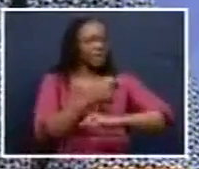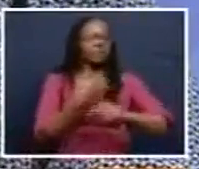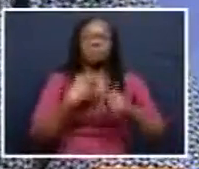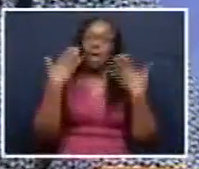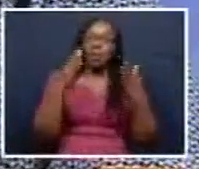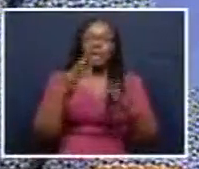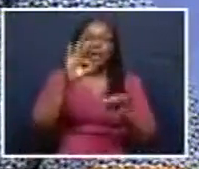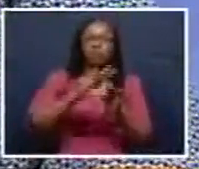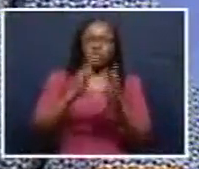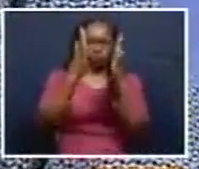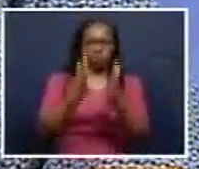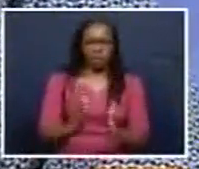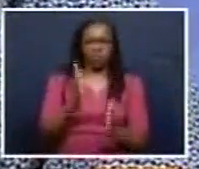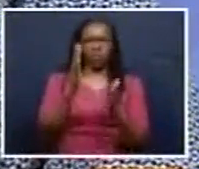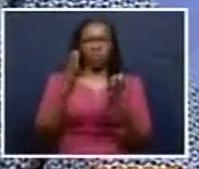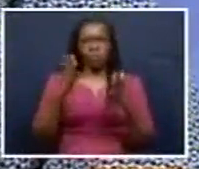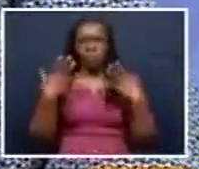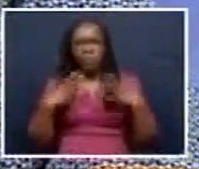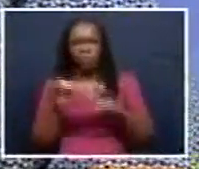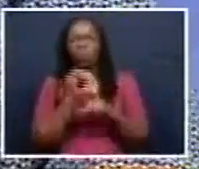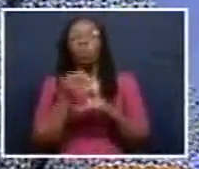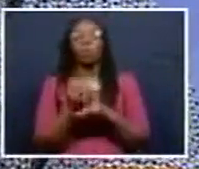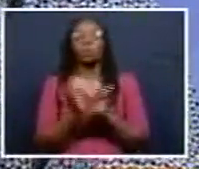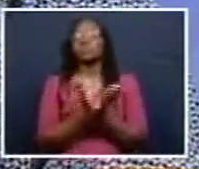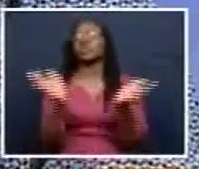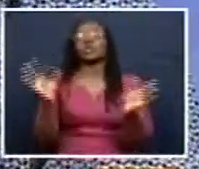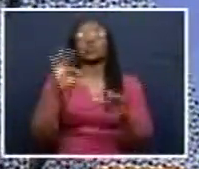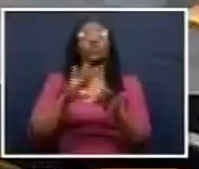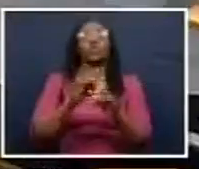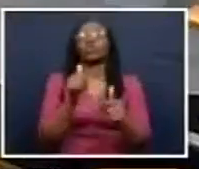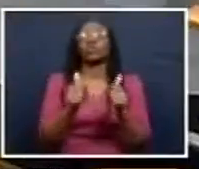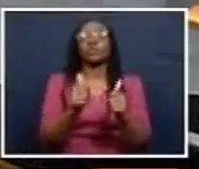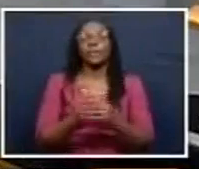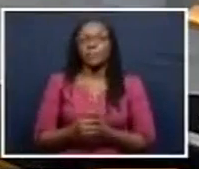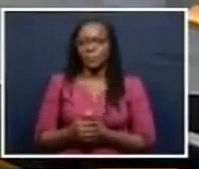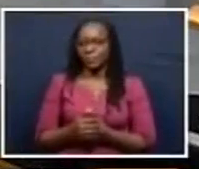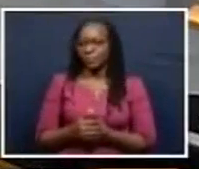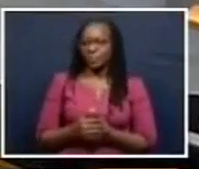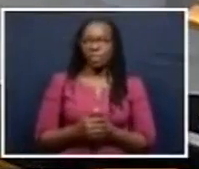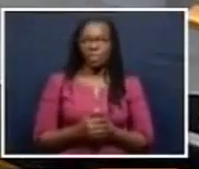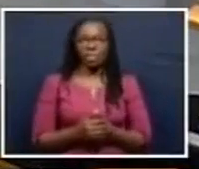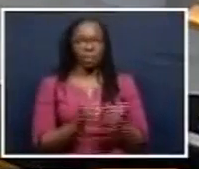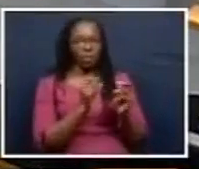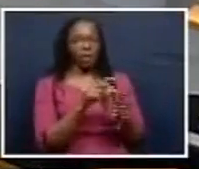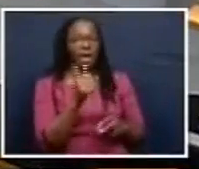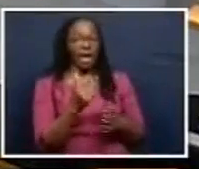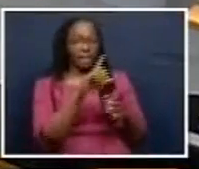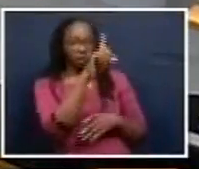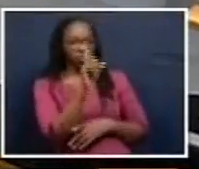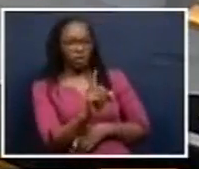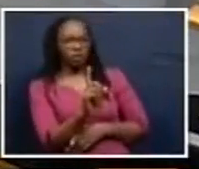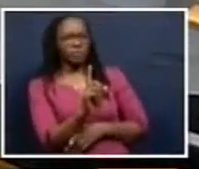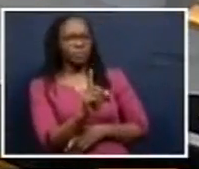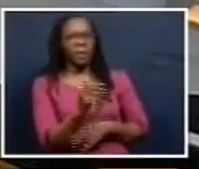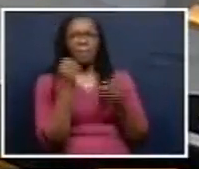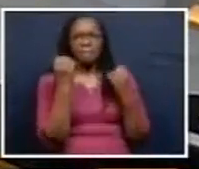binafsi au alinunua wapi ndio nimnyang'anye au nigawanye naam swali lingine bila shaka ambalo watazamaji wengi wamekuwa kilifuatilia na